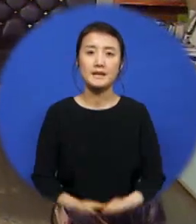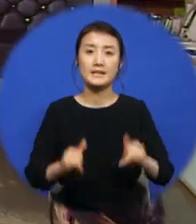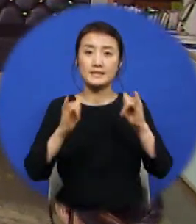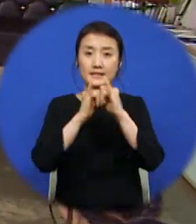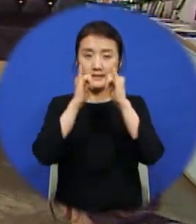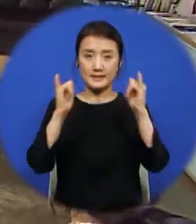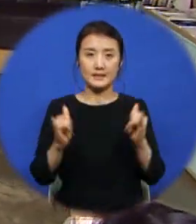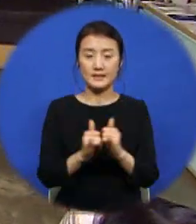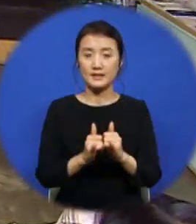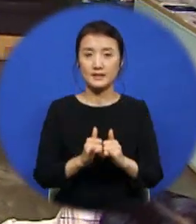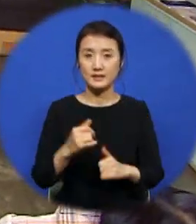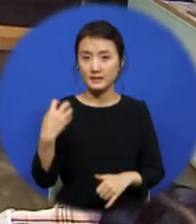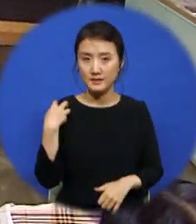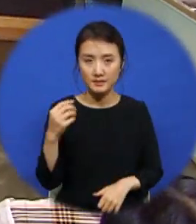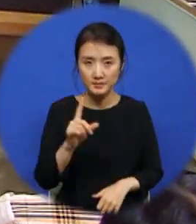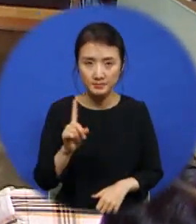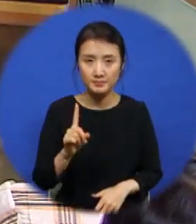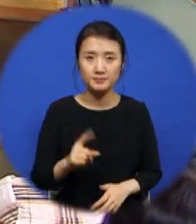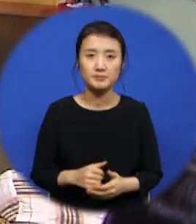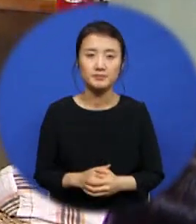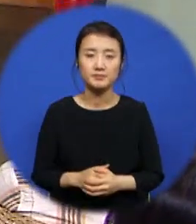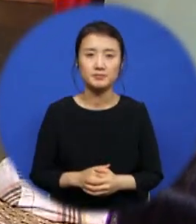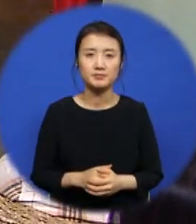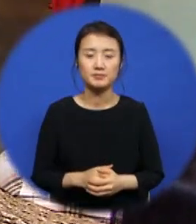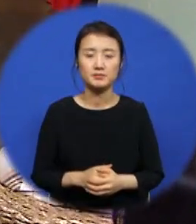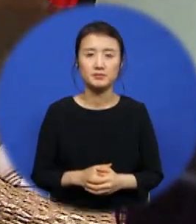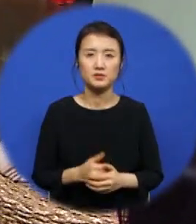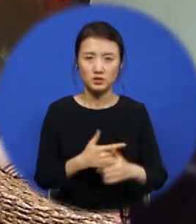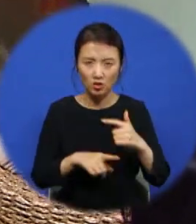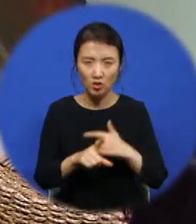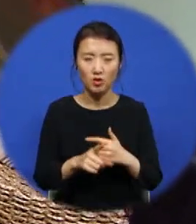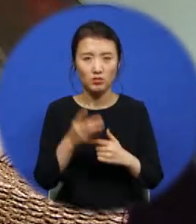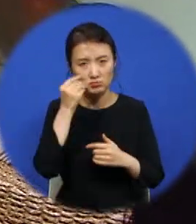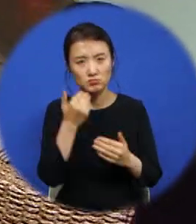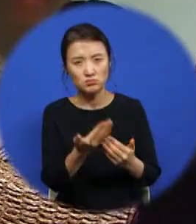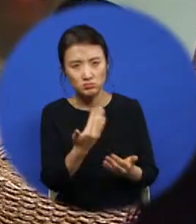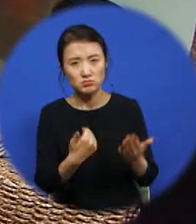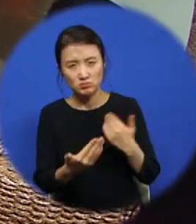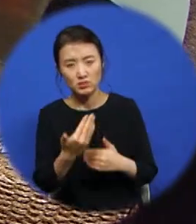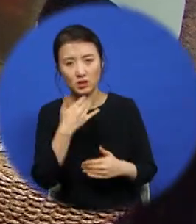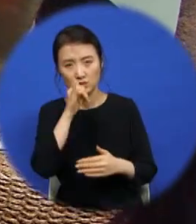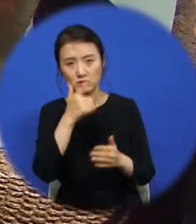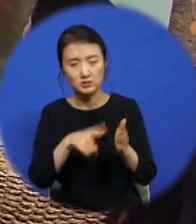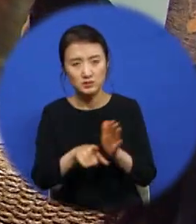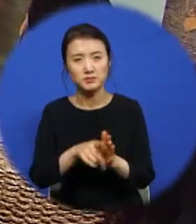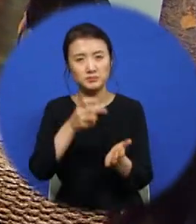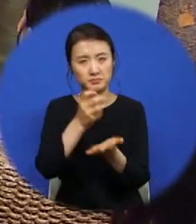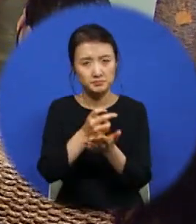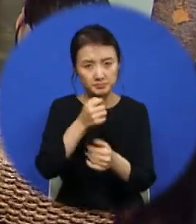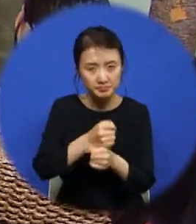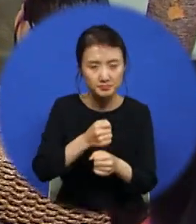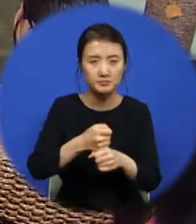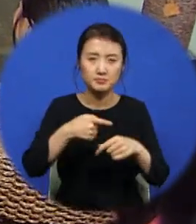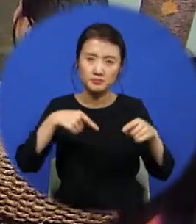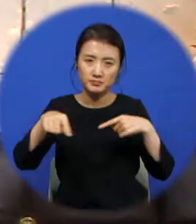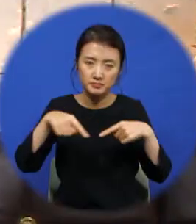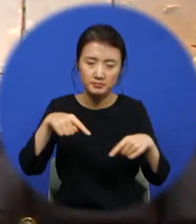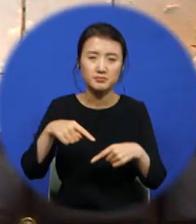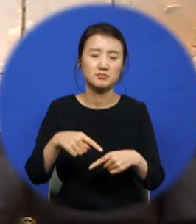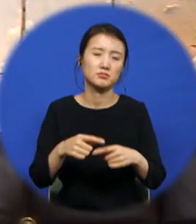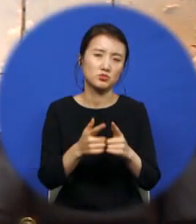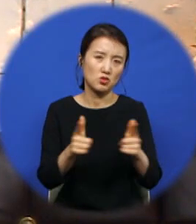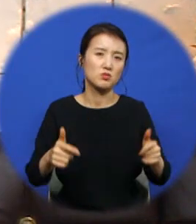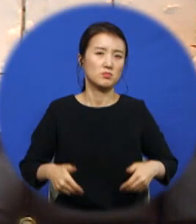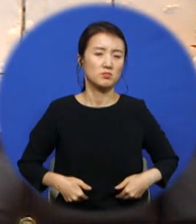있는 걸 더 이렇게 예 촉진하는 쪽으로 재료도 만들고 정책도 만들어야 되죠 예 근데